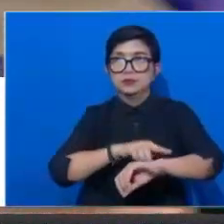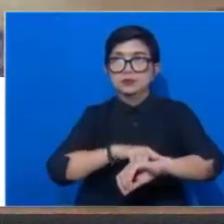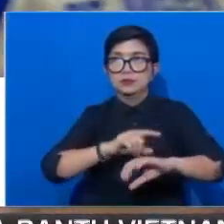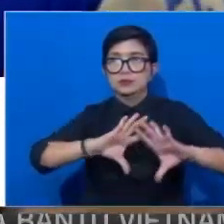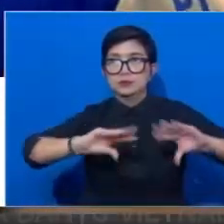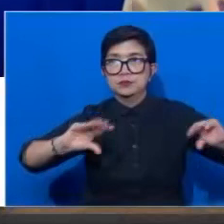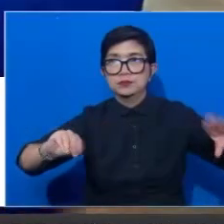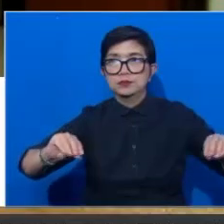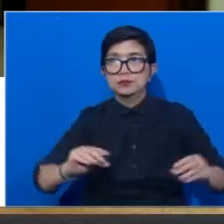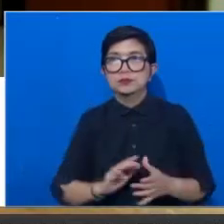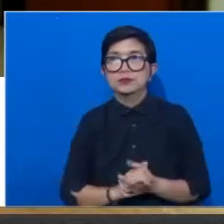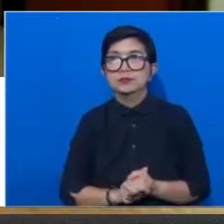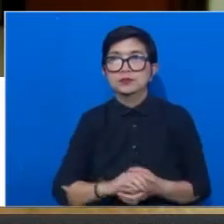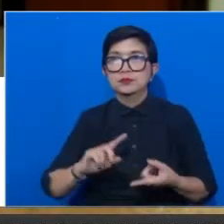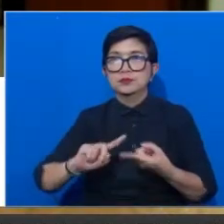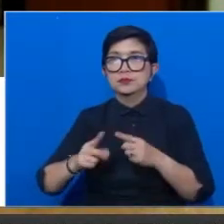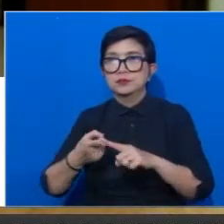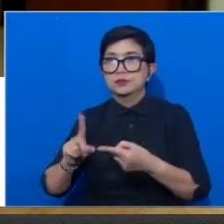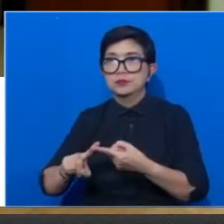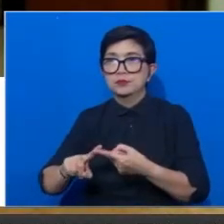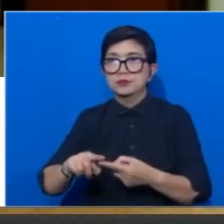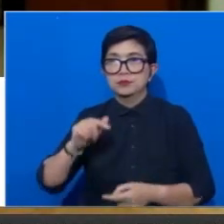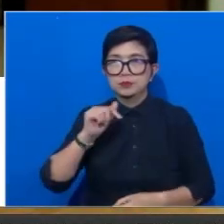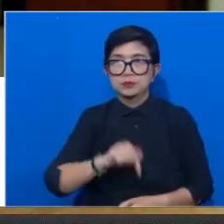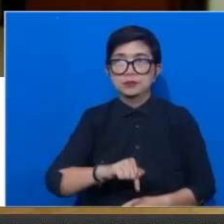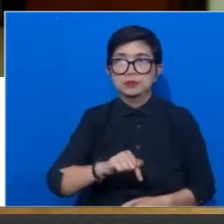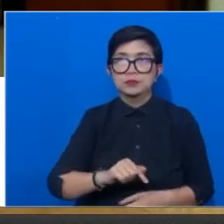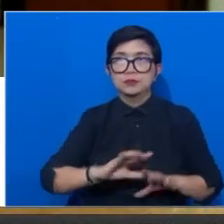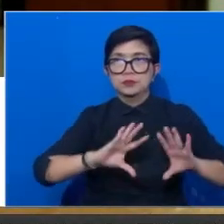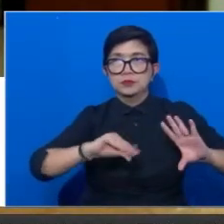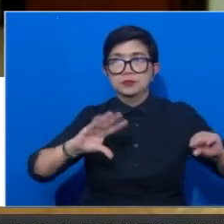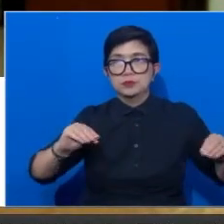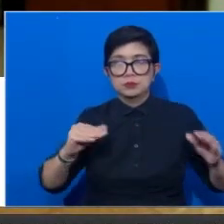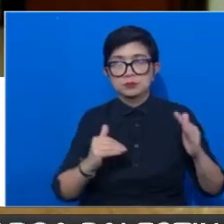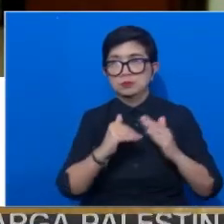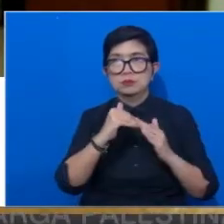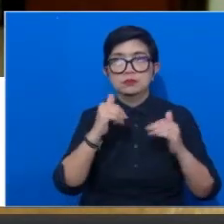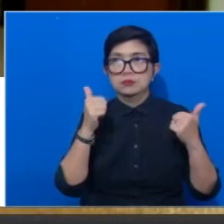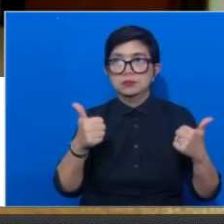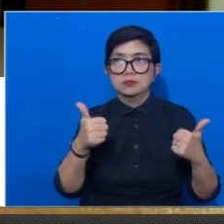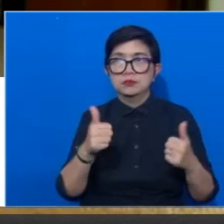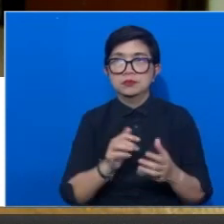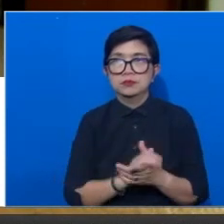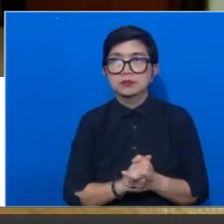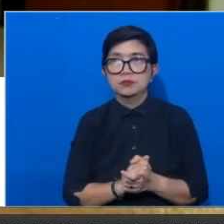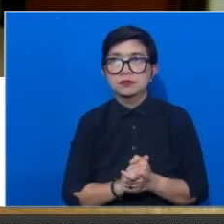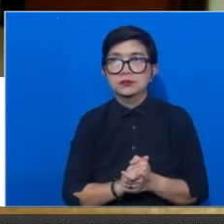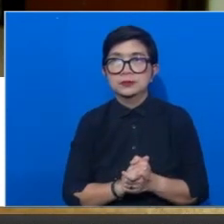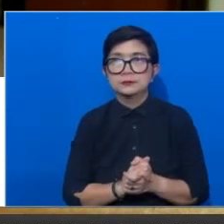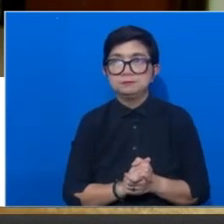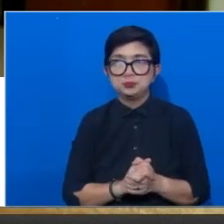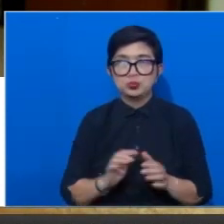Teman-teman, kalau teman-teman saya akui, kalau teman-teman di UPT ini sudah, kerjanya sudah maksimal sekali. Jadi tidak ada